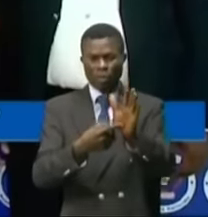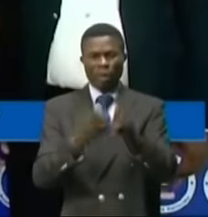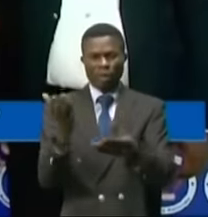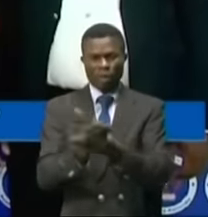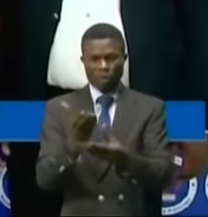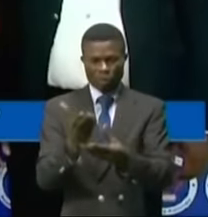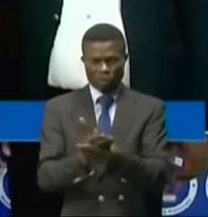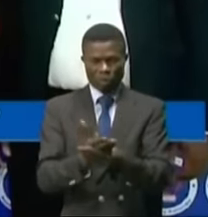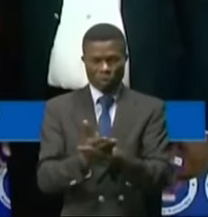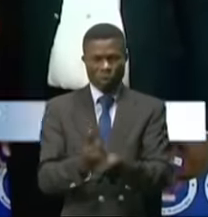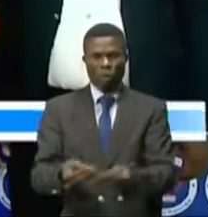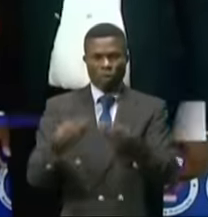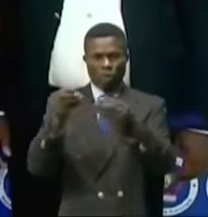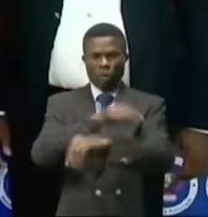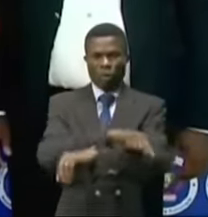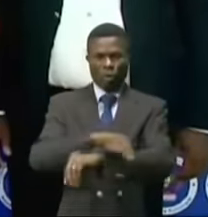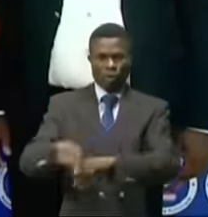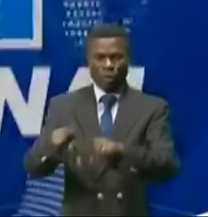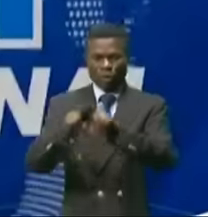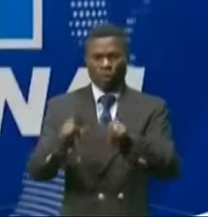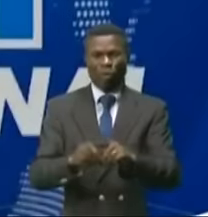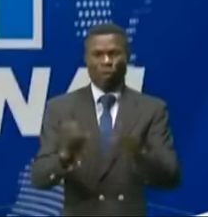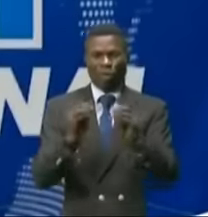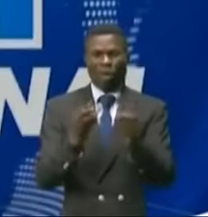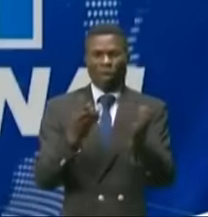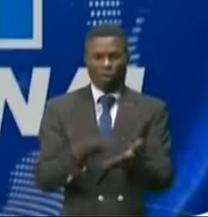document qui sera soumis au bureau et à la plénière.